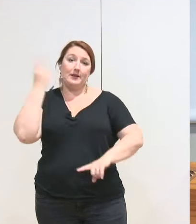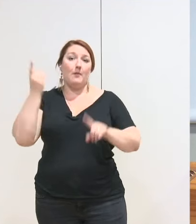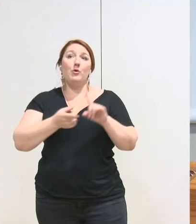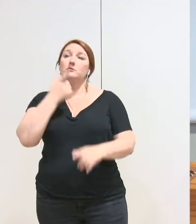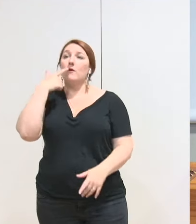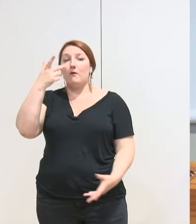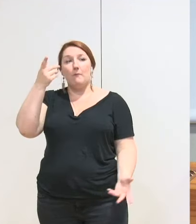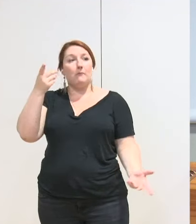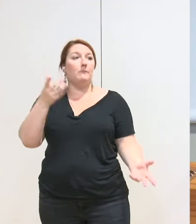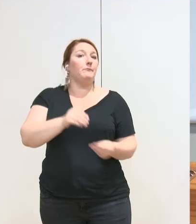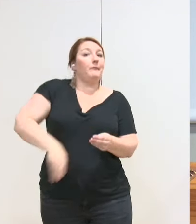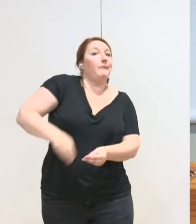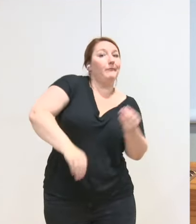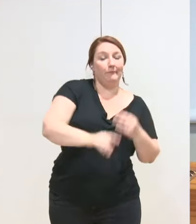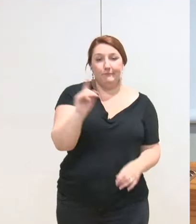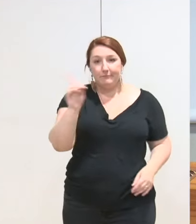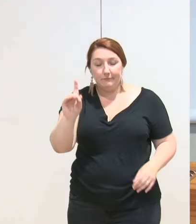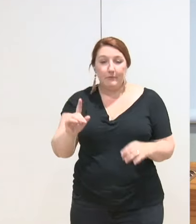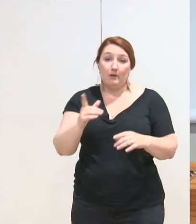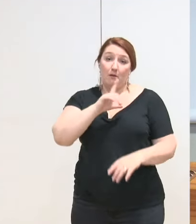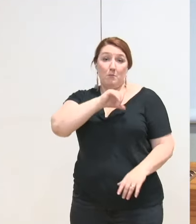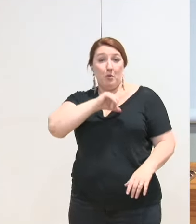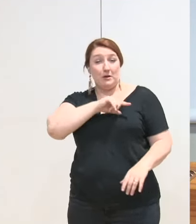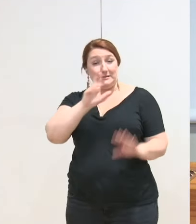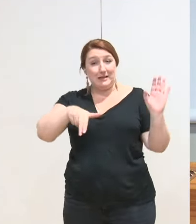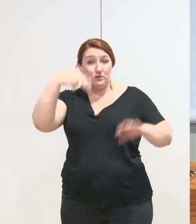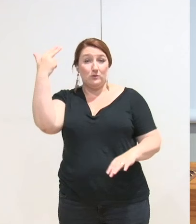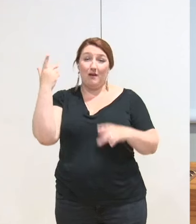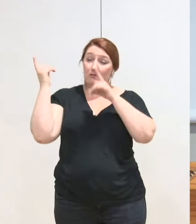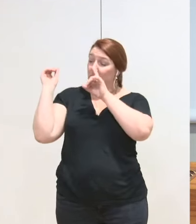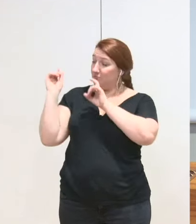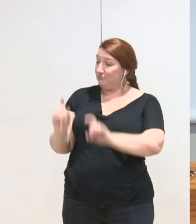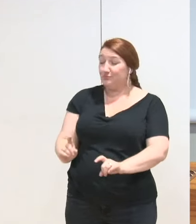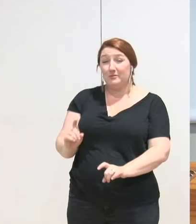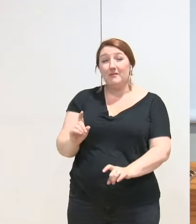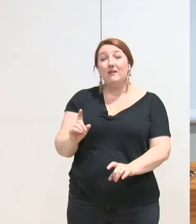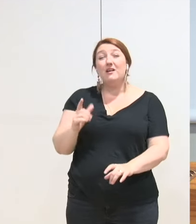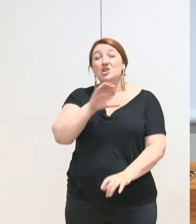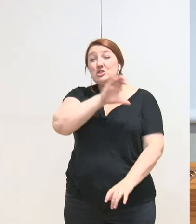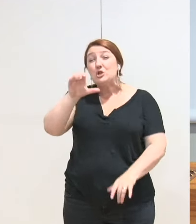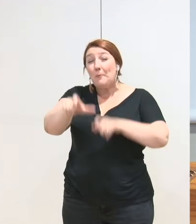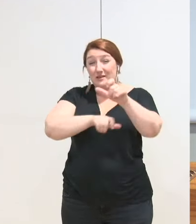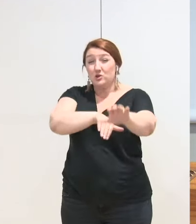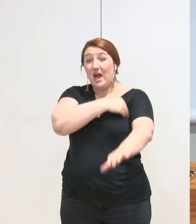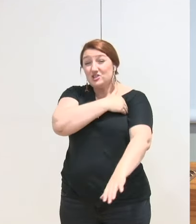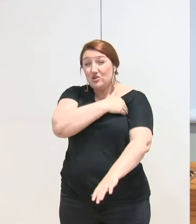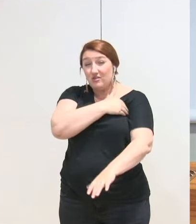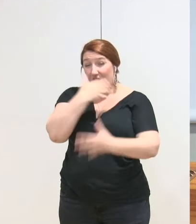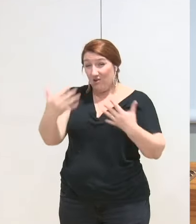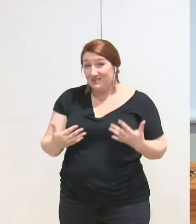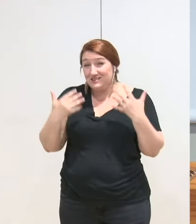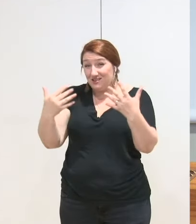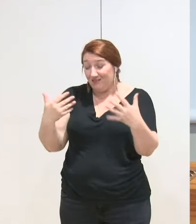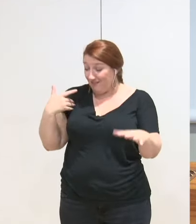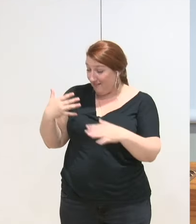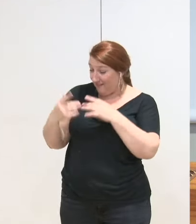et quand la police nationale a perdu plus de 100 agents en 10ant quand l'austérité continue de détricoter ce